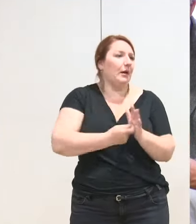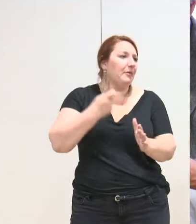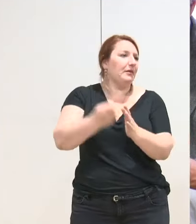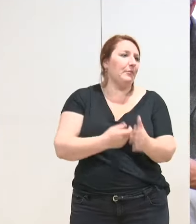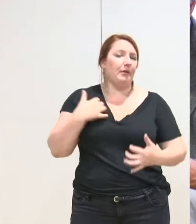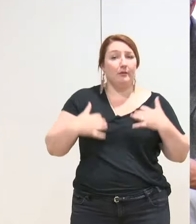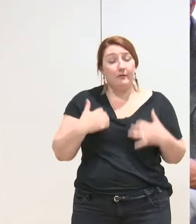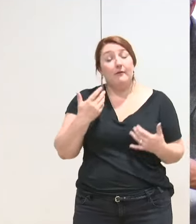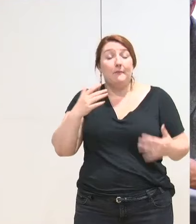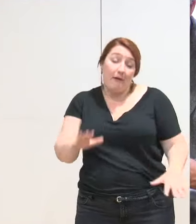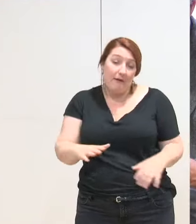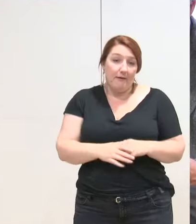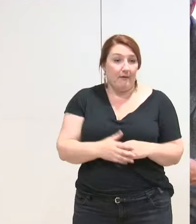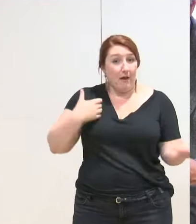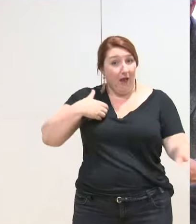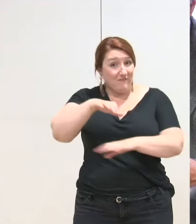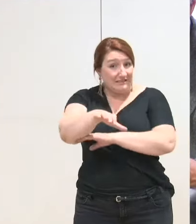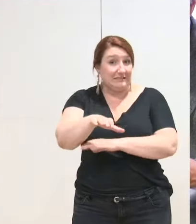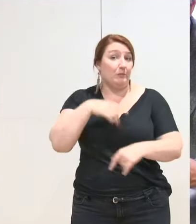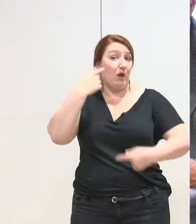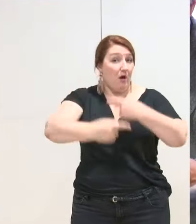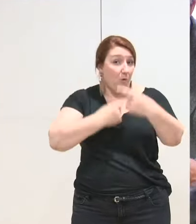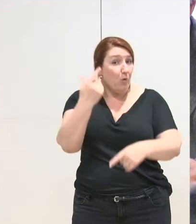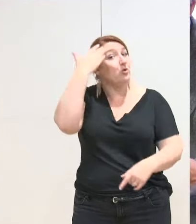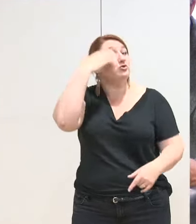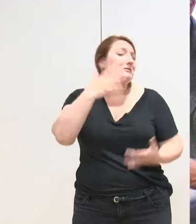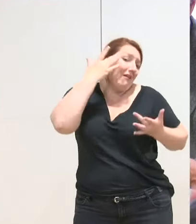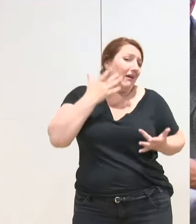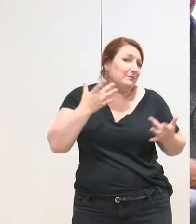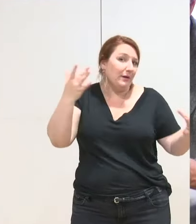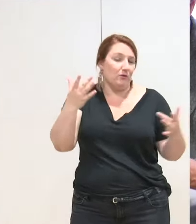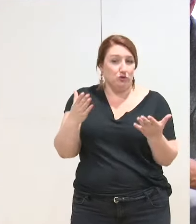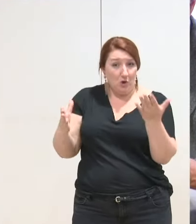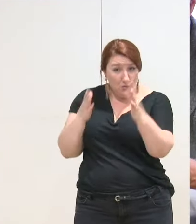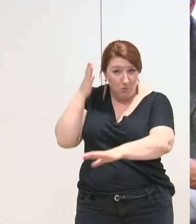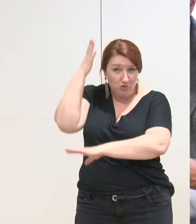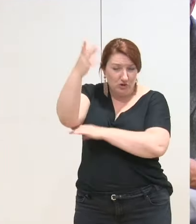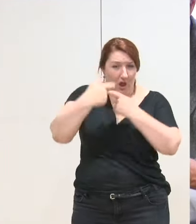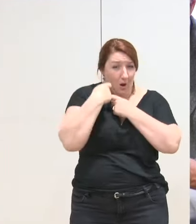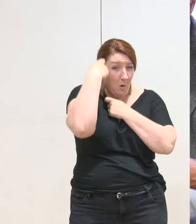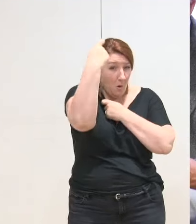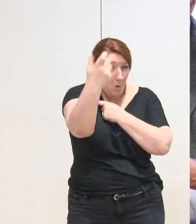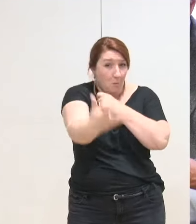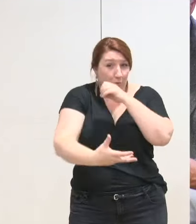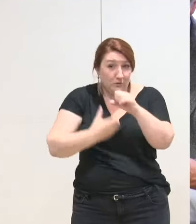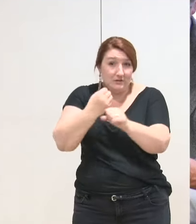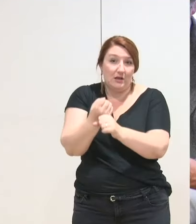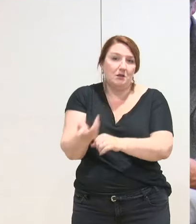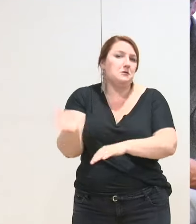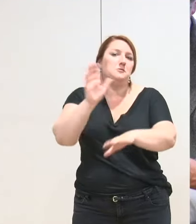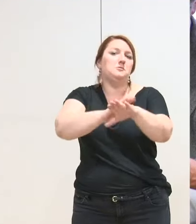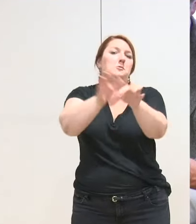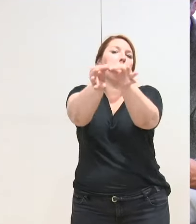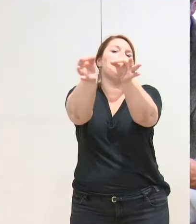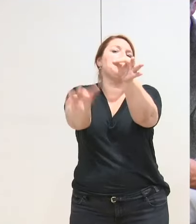investissements en cours je sais l'expérience que tous ces longs projet qui s'étalent sur des années ils ont des que de comèt qui